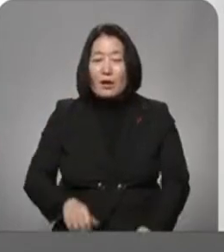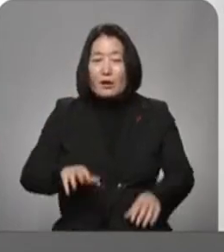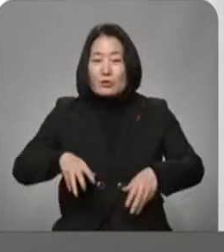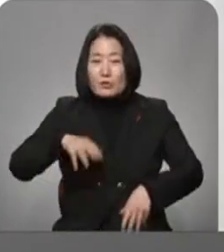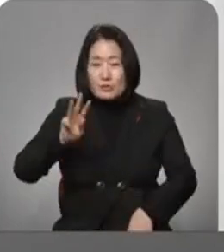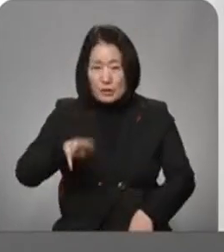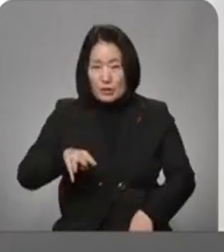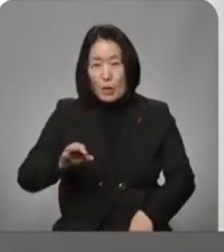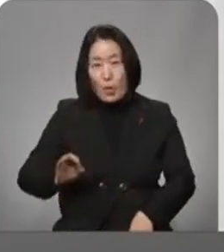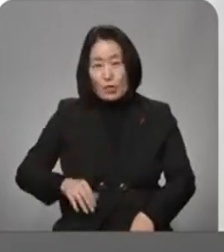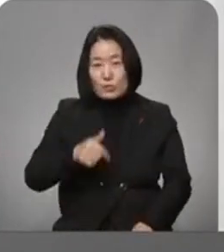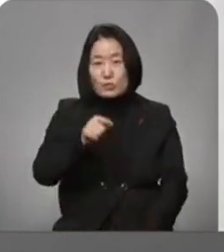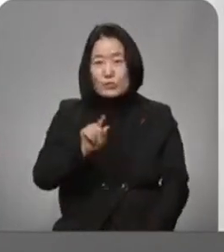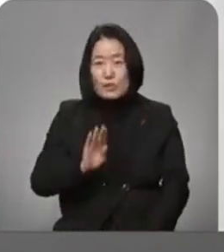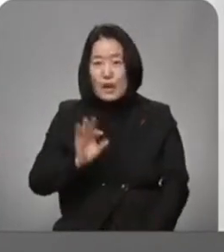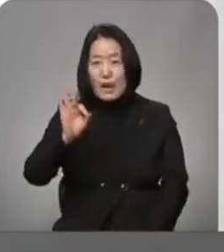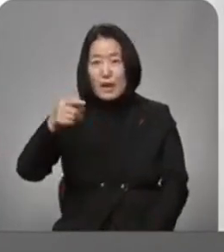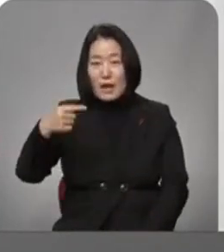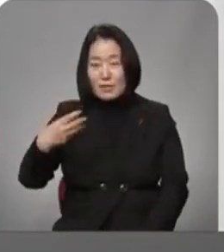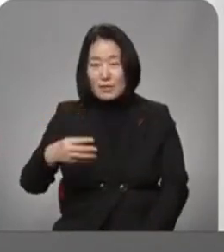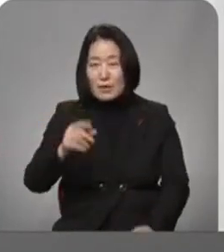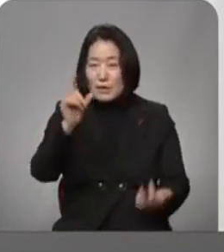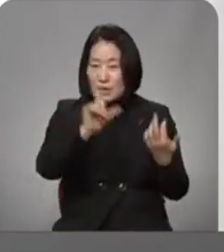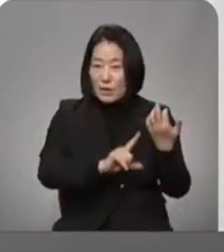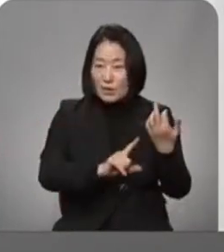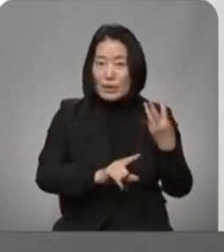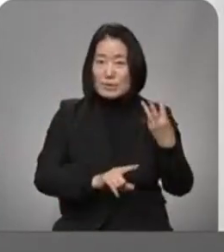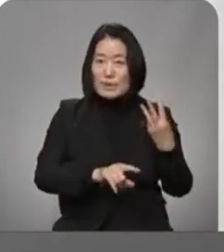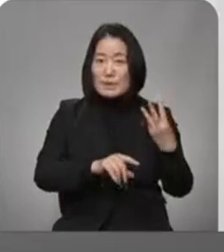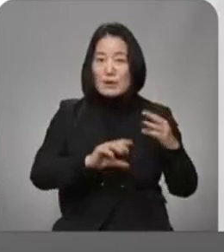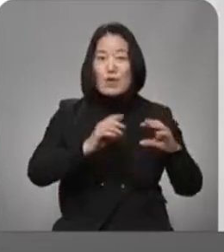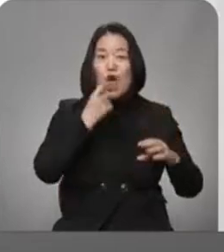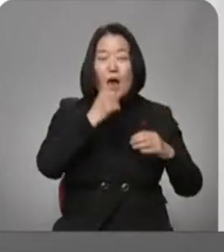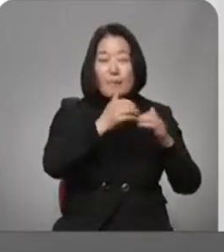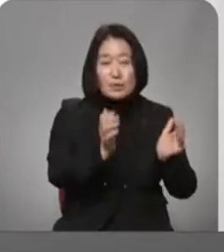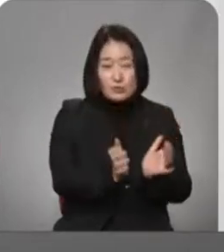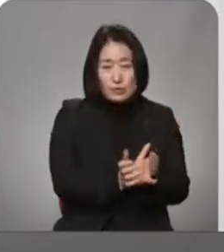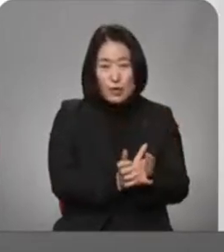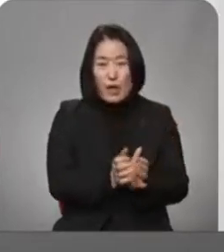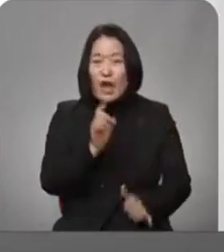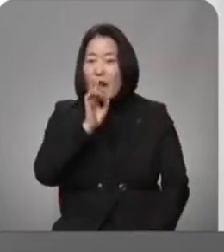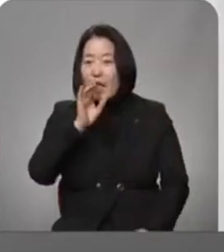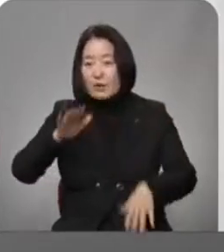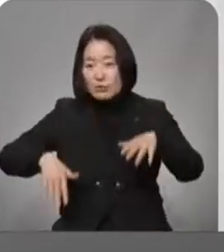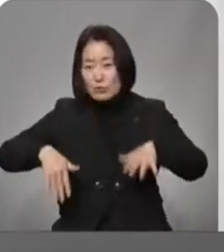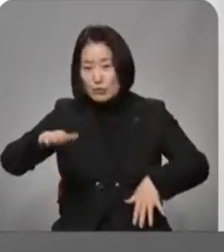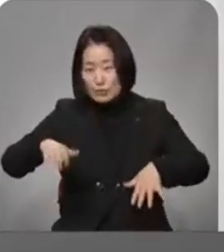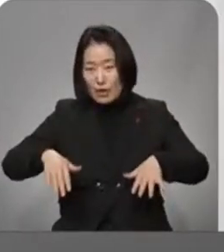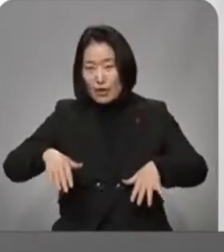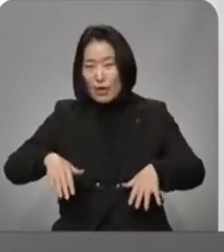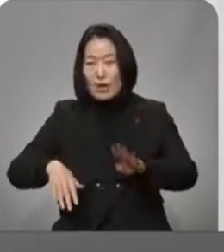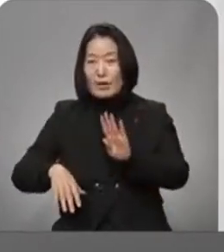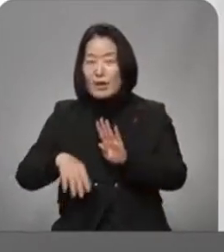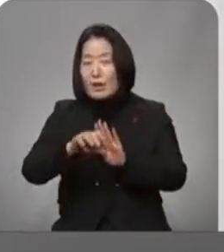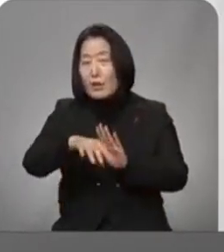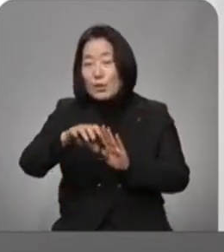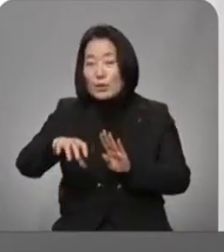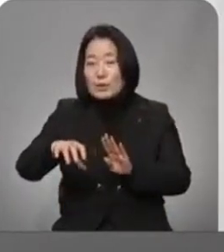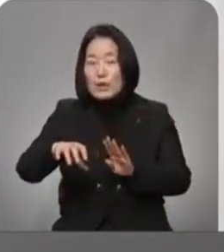원주 갑을 등 내륙의 석은 민주당이 강은 무소속 나머지 석은 당시 미래통합당이